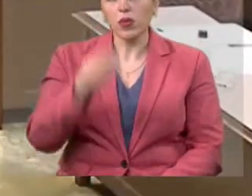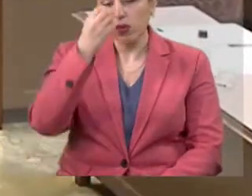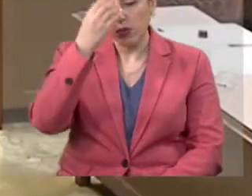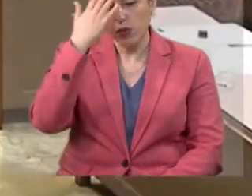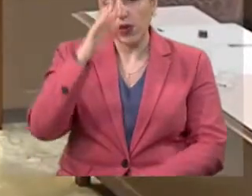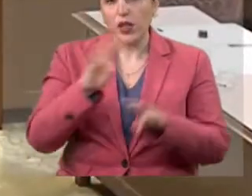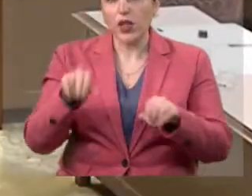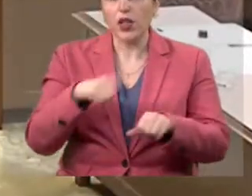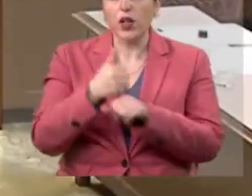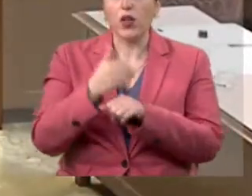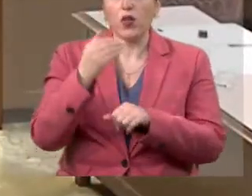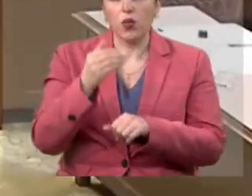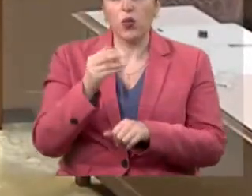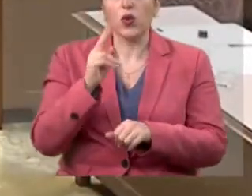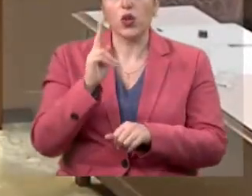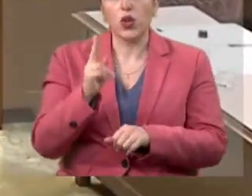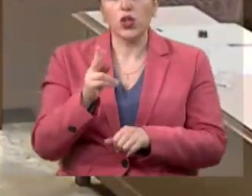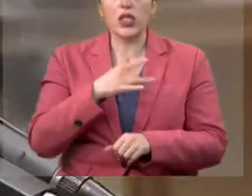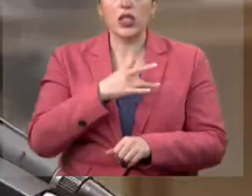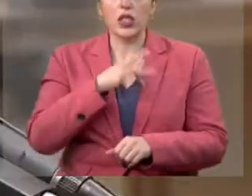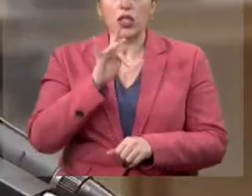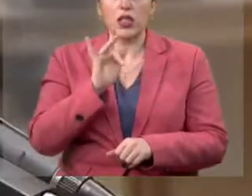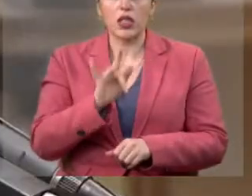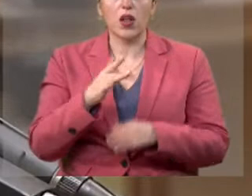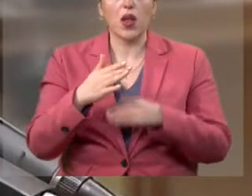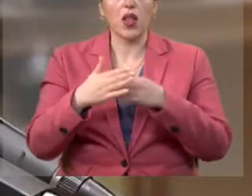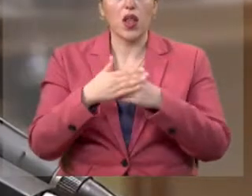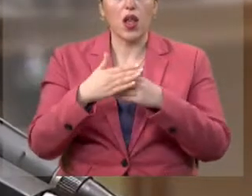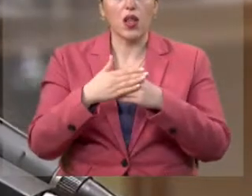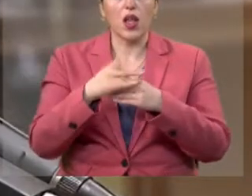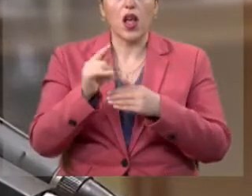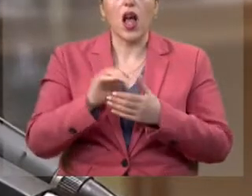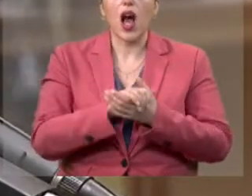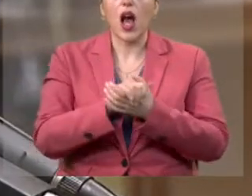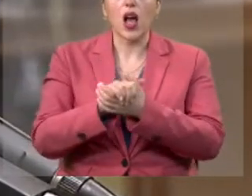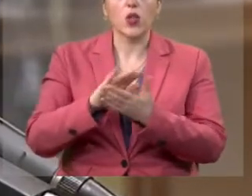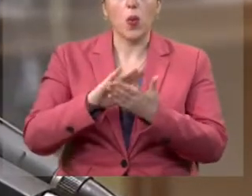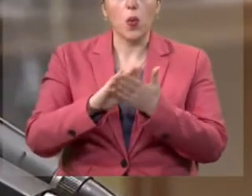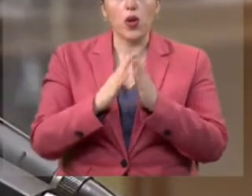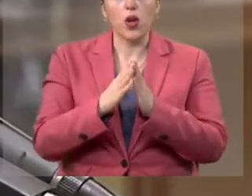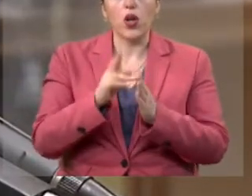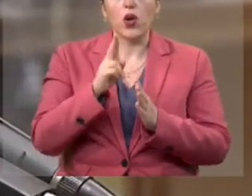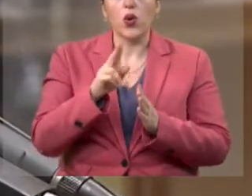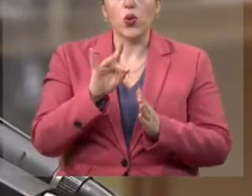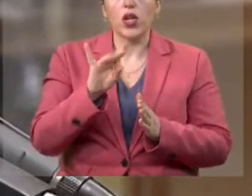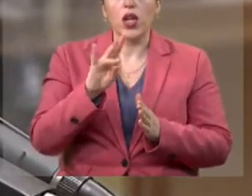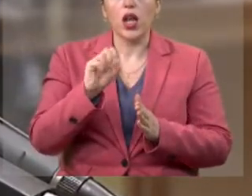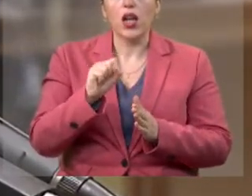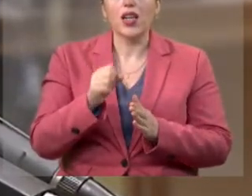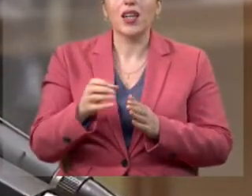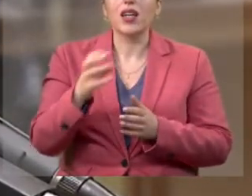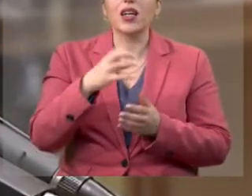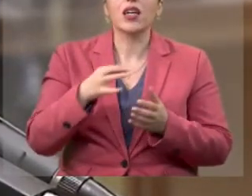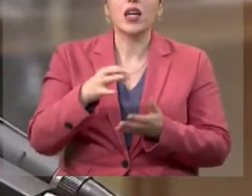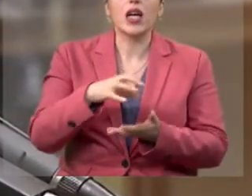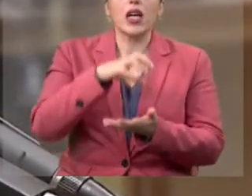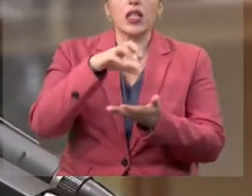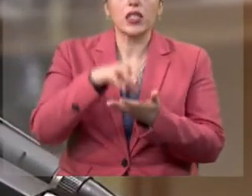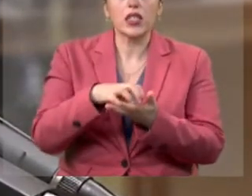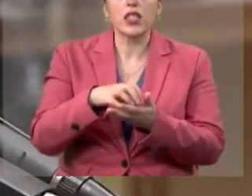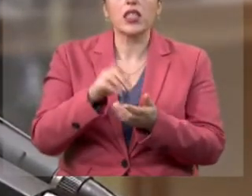Ճապոնիայի վարչապետ Ֆումիո Կիշիդան խստորեն դատապարտել է խաղաղության պայմանագրի և Կուրիլյան կղզիների վեճի կարգավորման